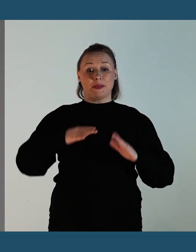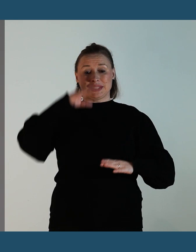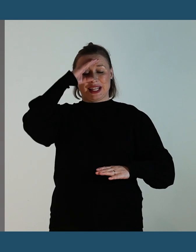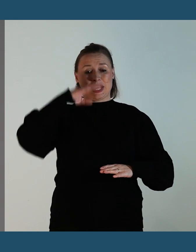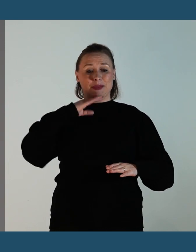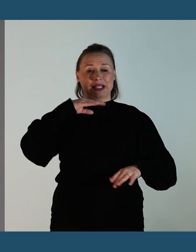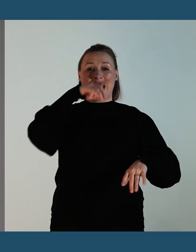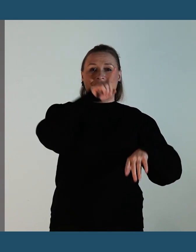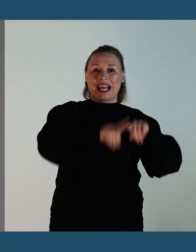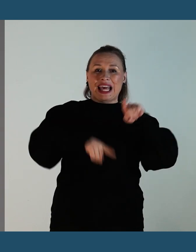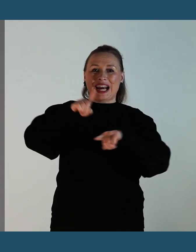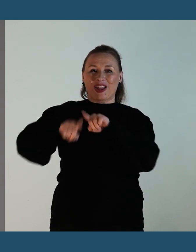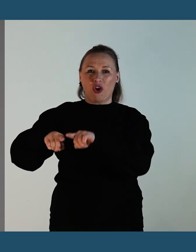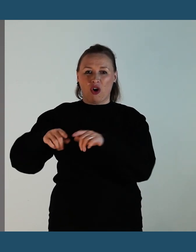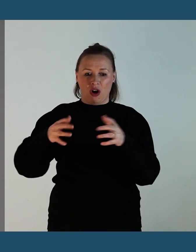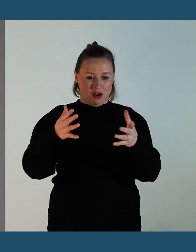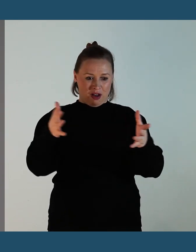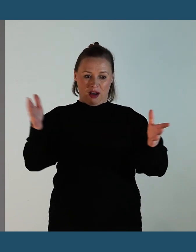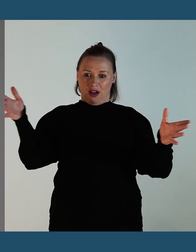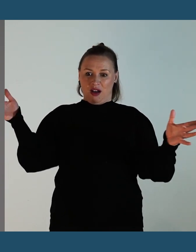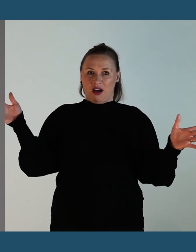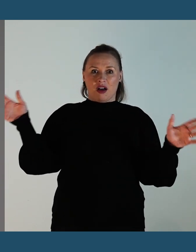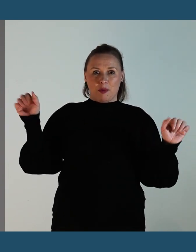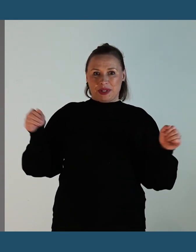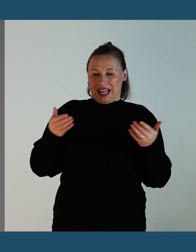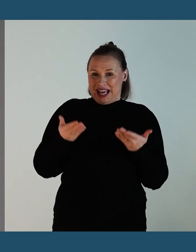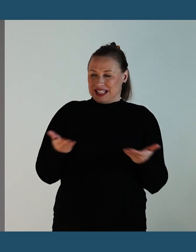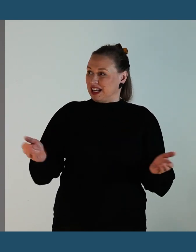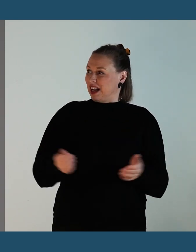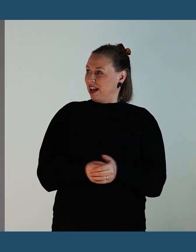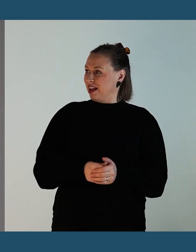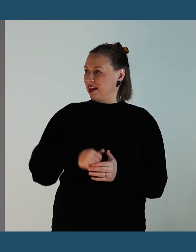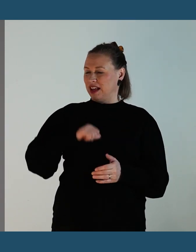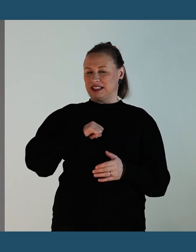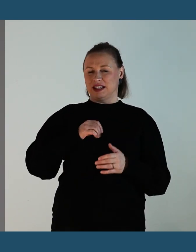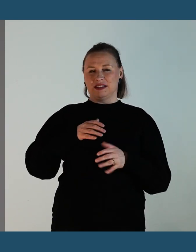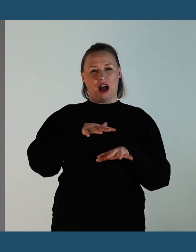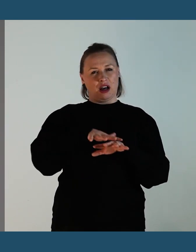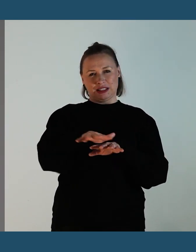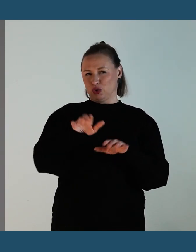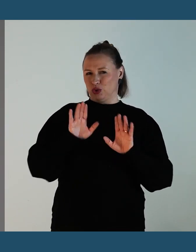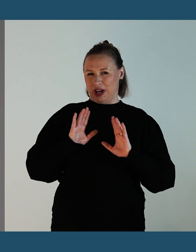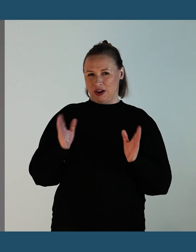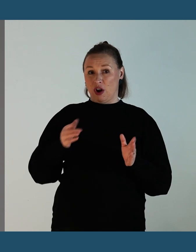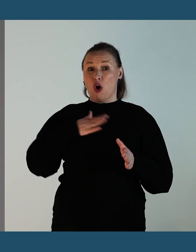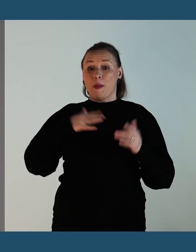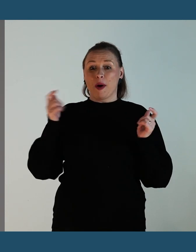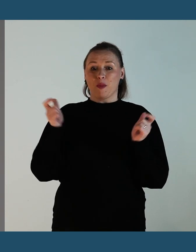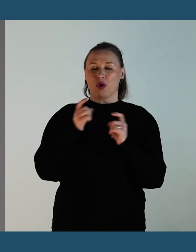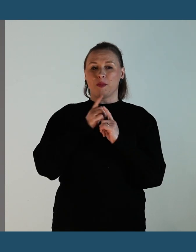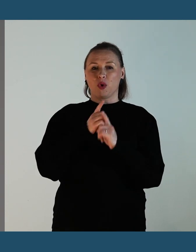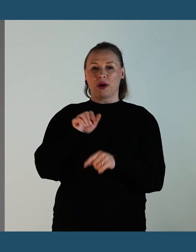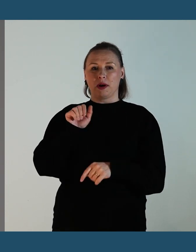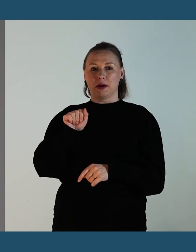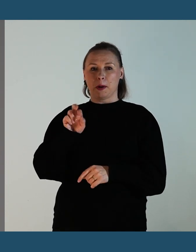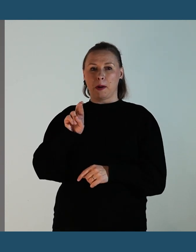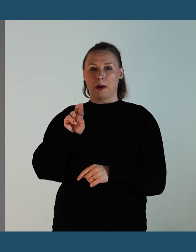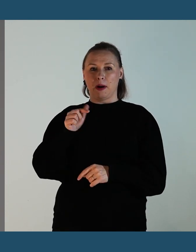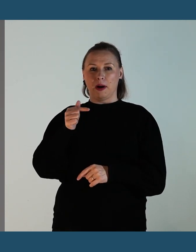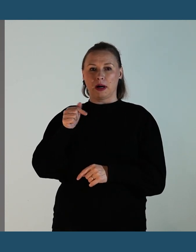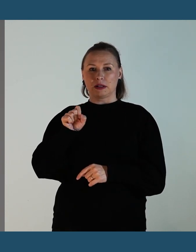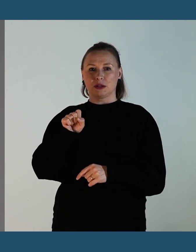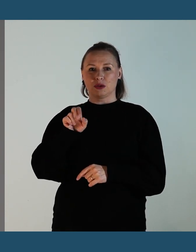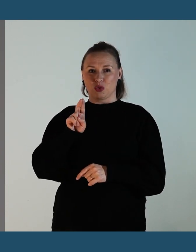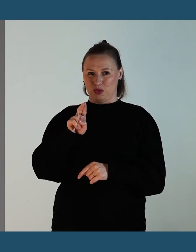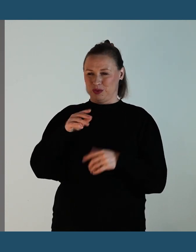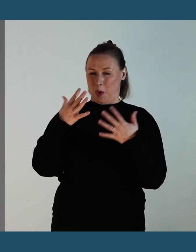asian iso asiantuntija. Meillä on puolueessa Artsu, joka täälläkin on yleisössä, joka on paljon itsellenikin opettanut näistä asioista.